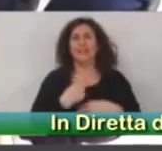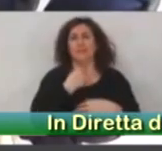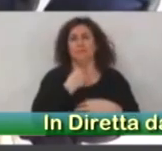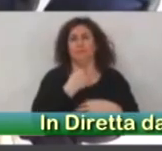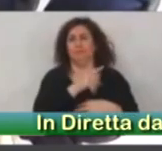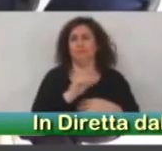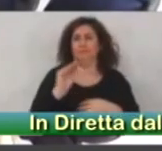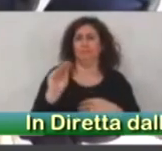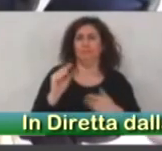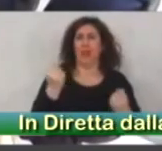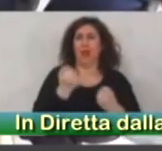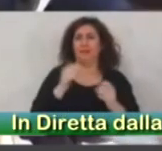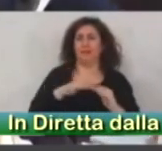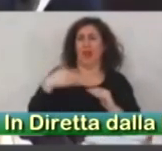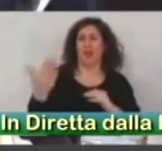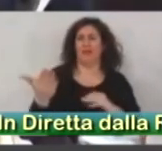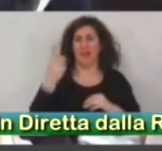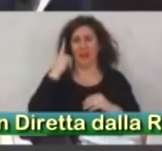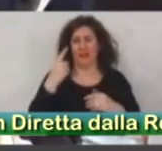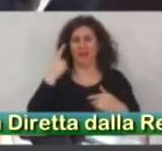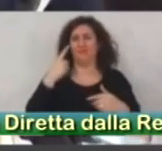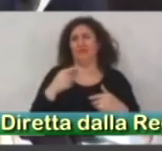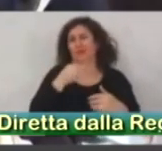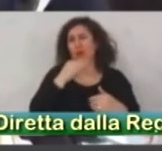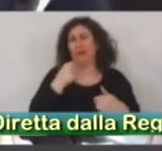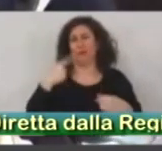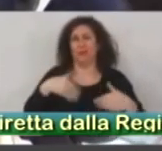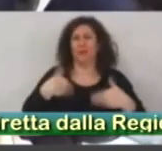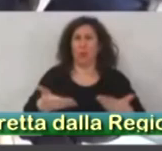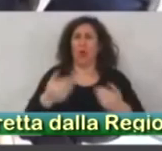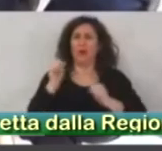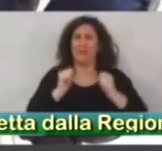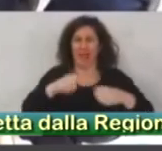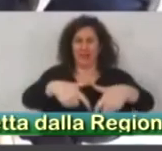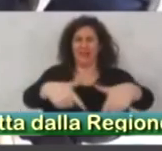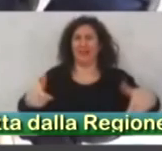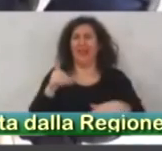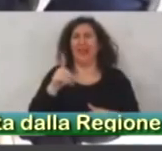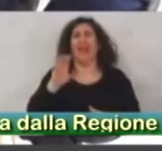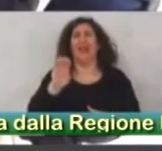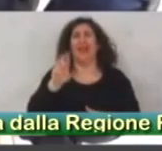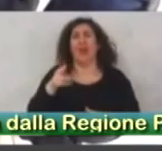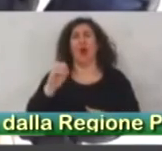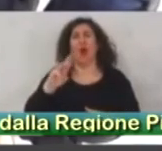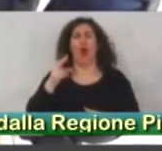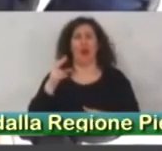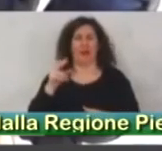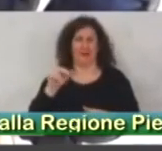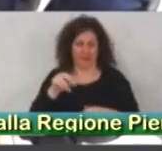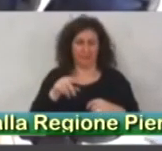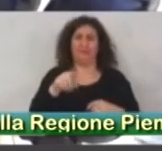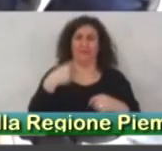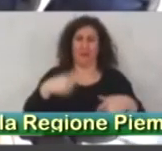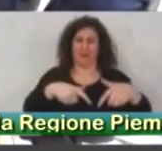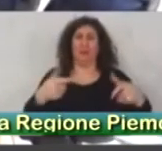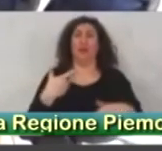rivolgersi all'attività esterna, al famoso dehors. Su questo l'assessore Marrone è qui presente con la